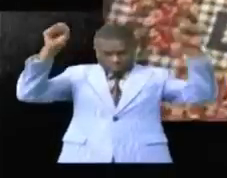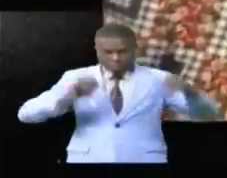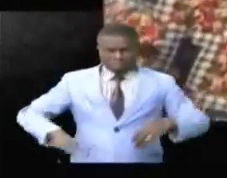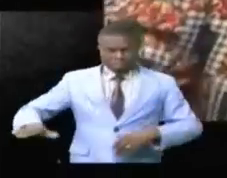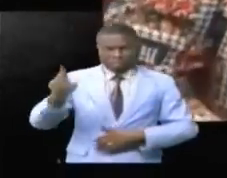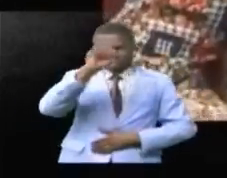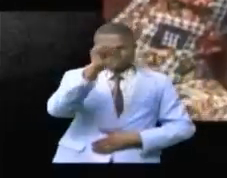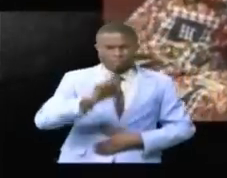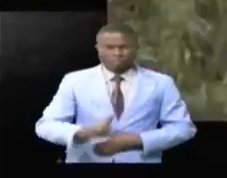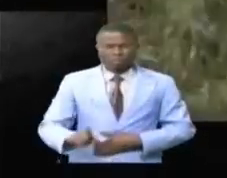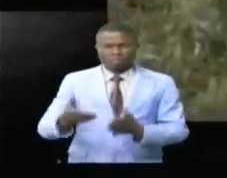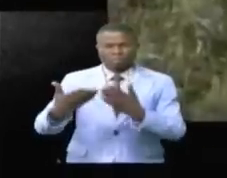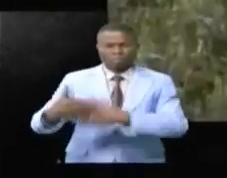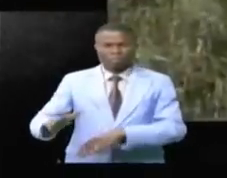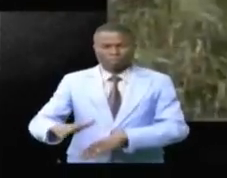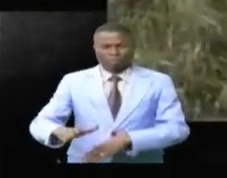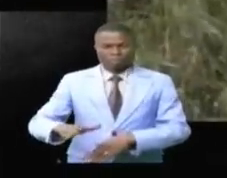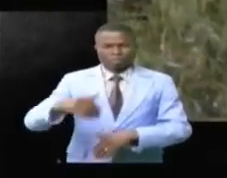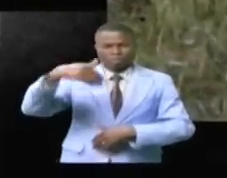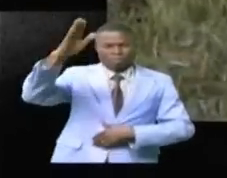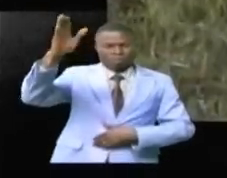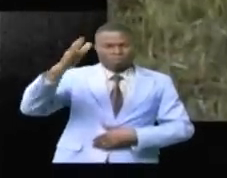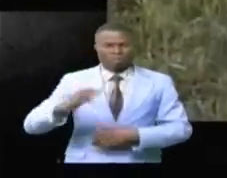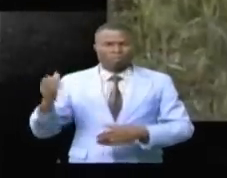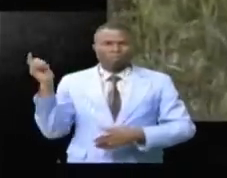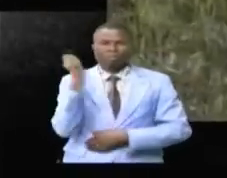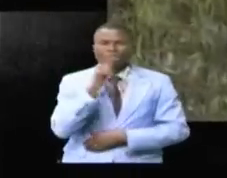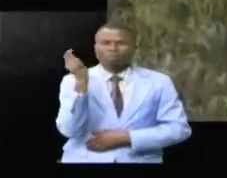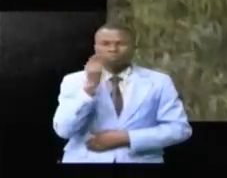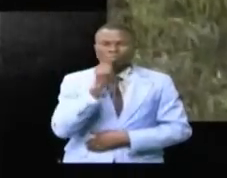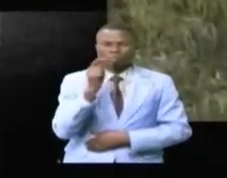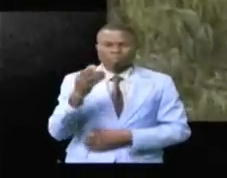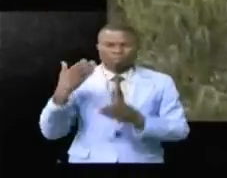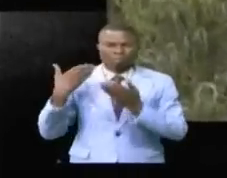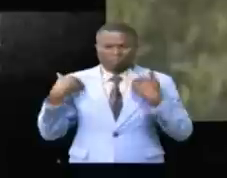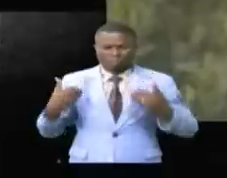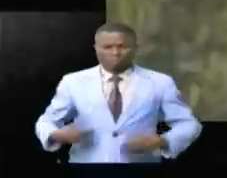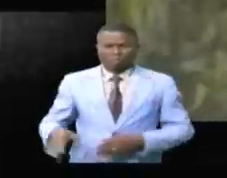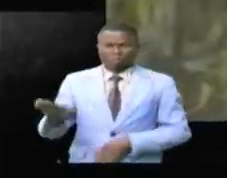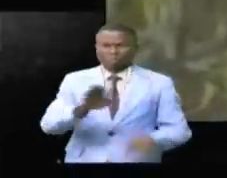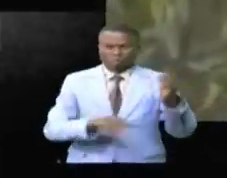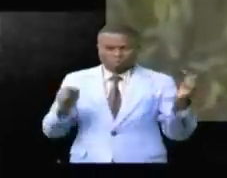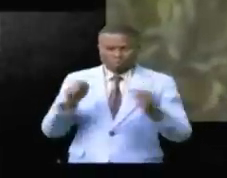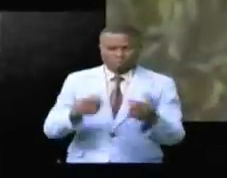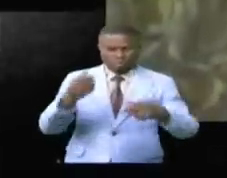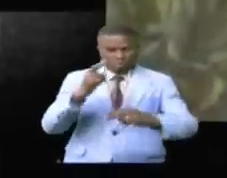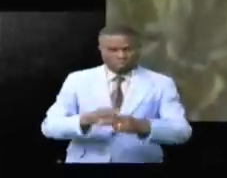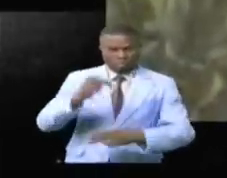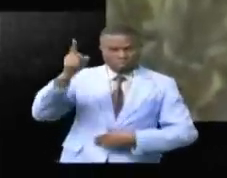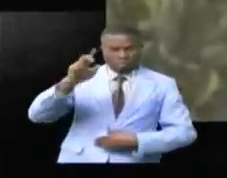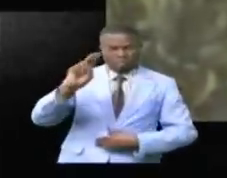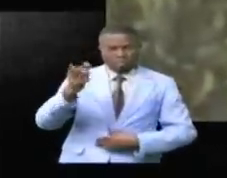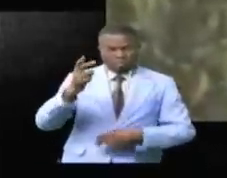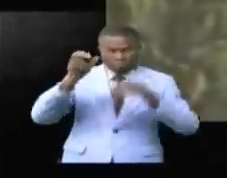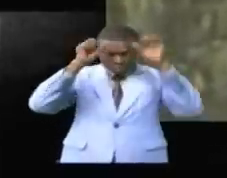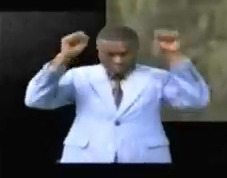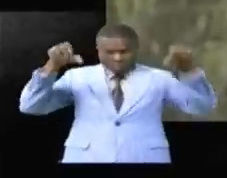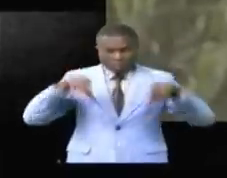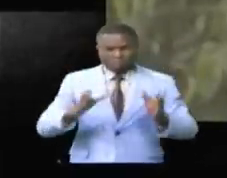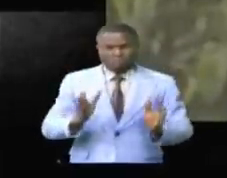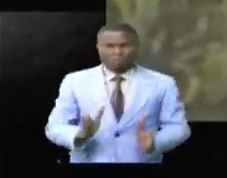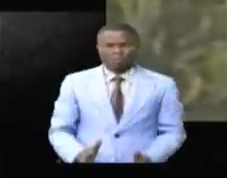déchu mourait en exil au Maroc, où est inhumé son corps jusqu'à ce jour. Le deuxième président